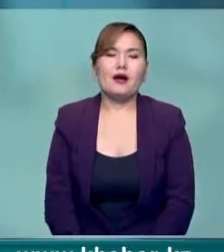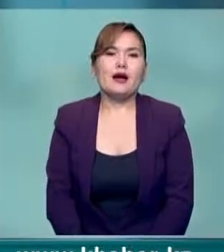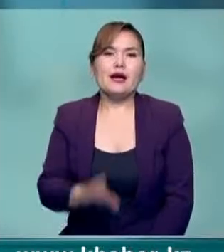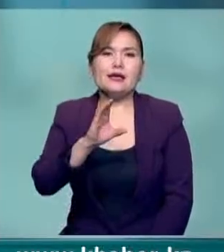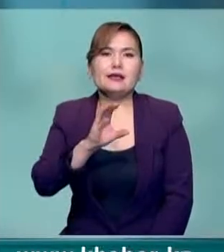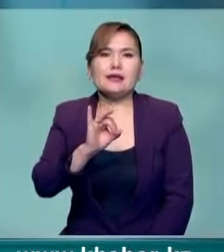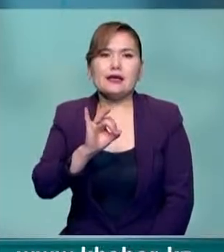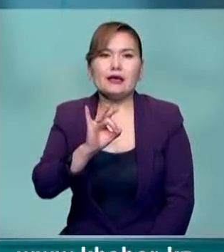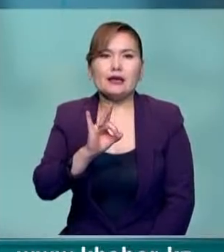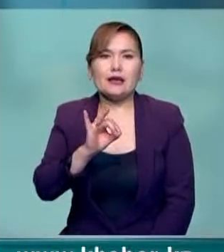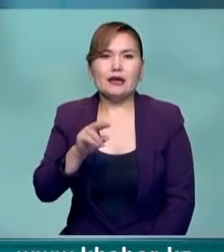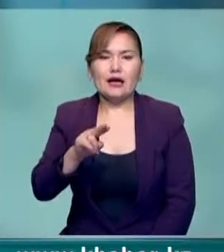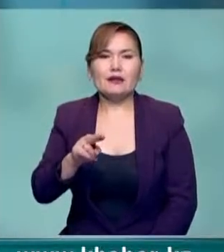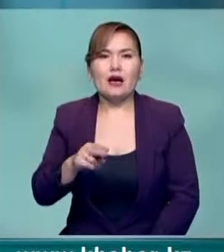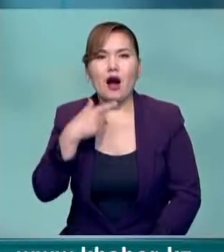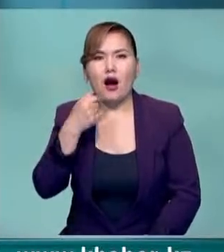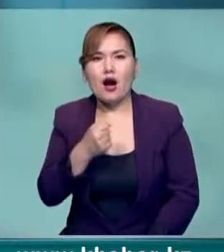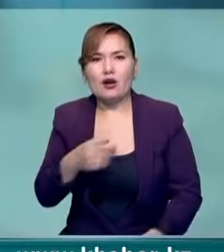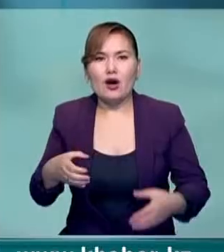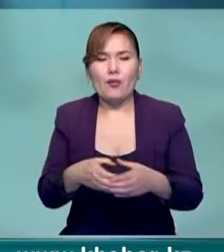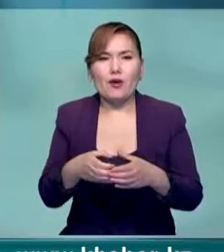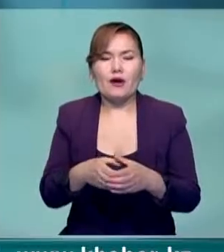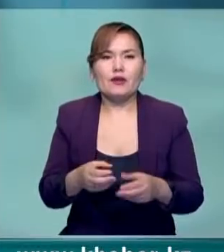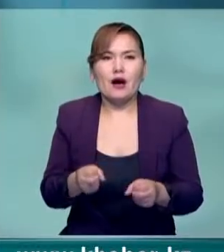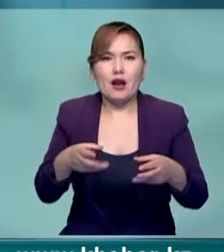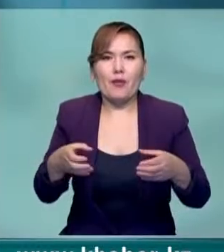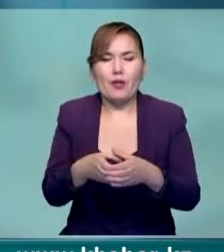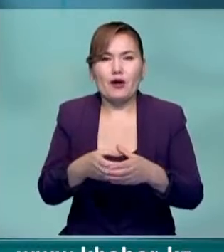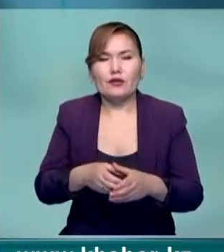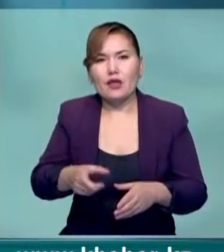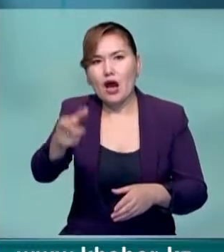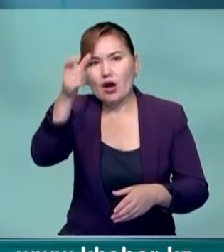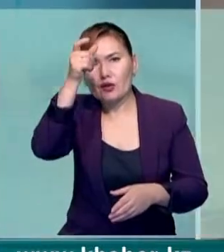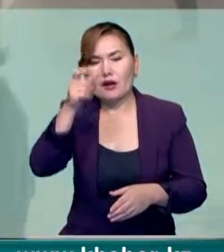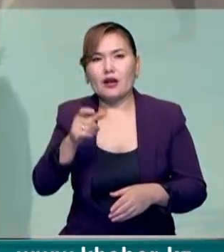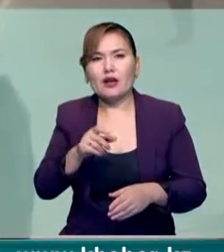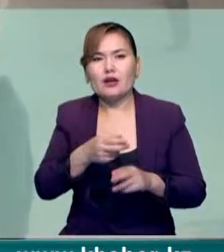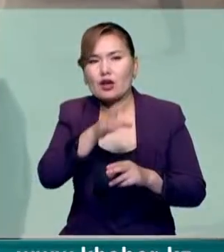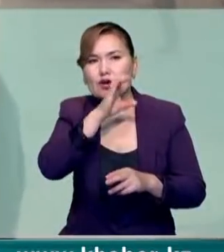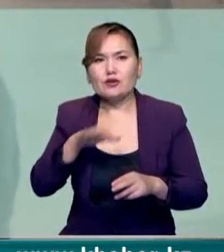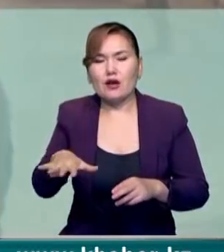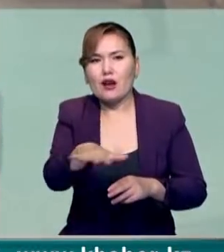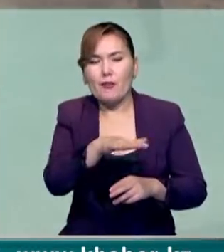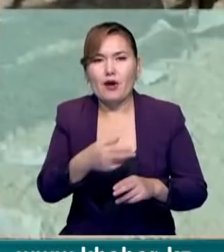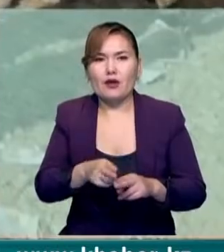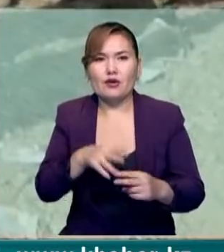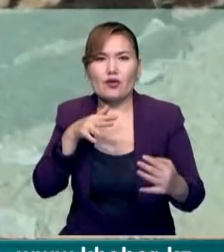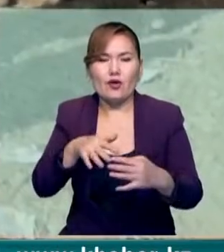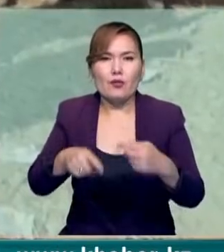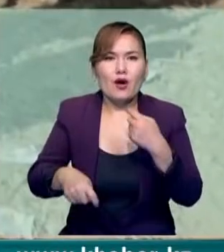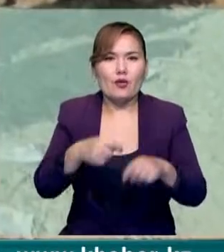Жаһаннан бірер ақпары. Сирияның қарулы күштері мен күрд жасақтарының өкілдері түрік әскері елдің солтүстігінде жарияланған ымыраны бұзды деп